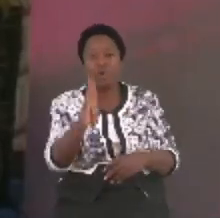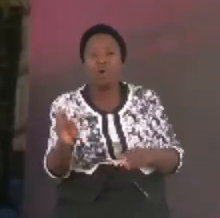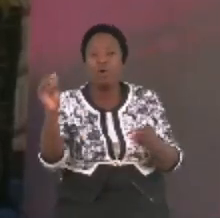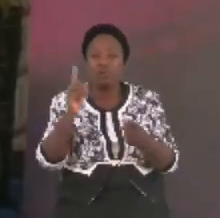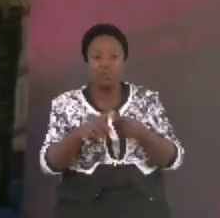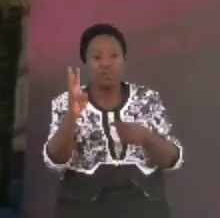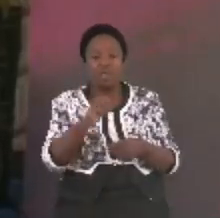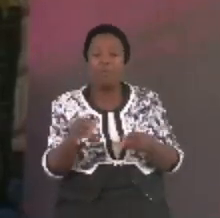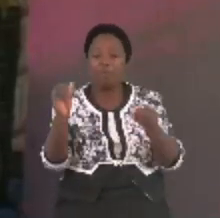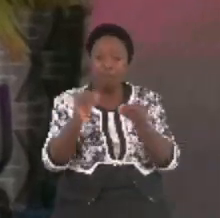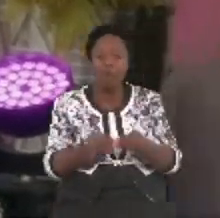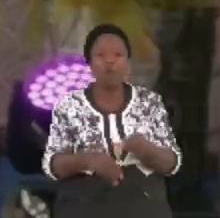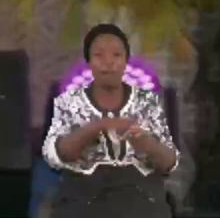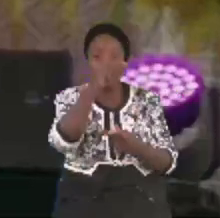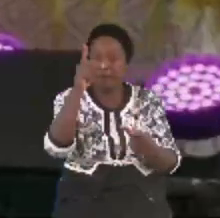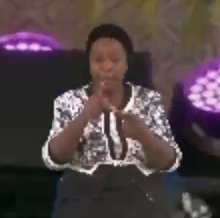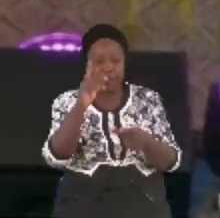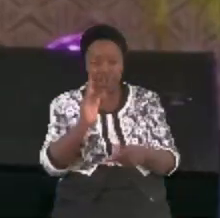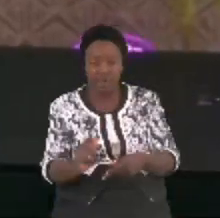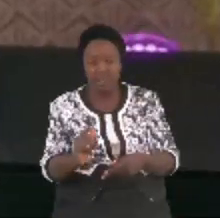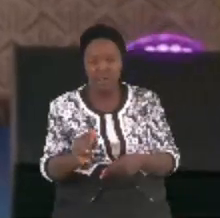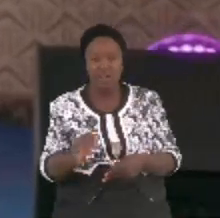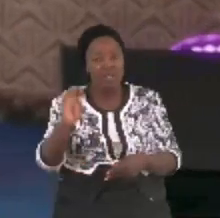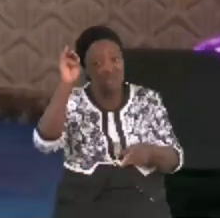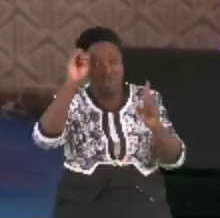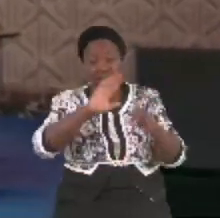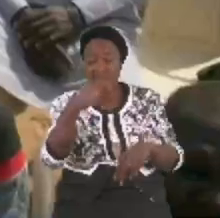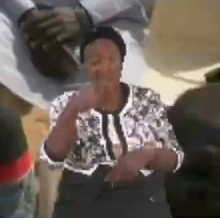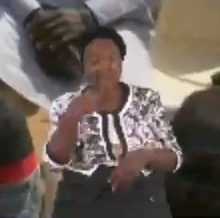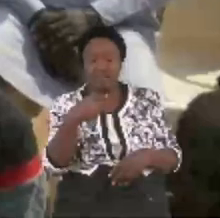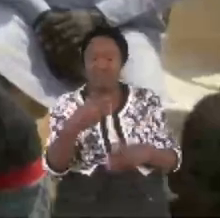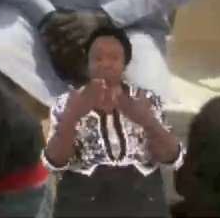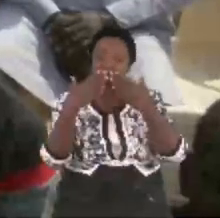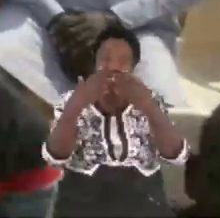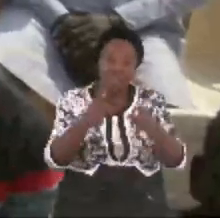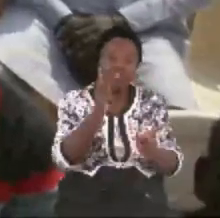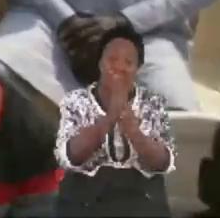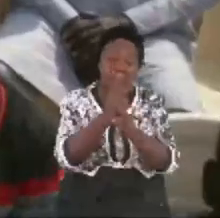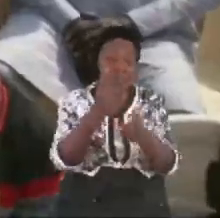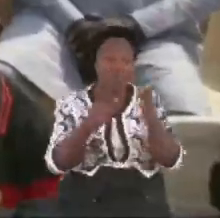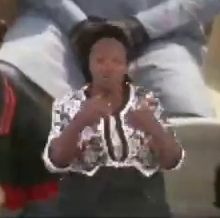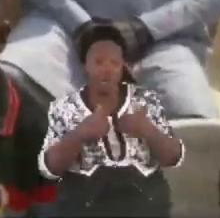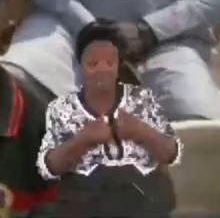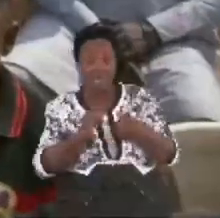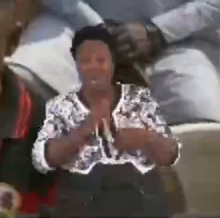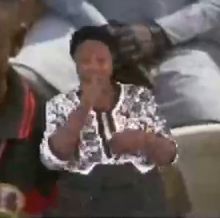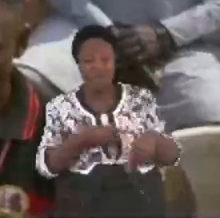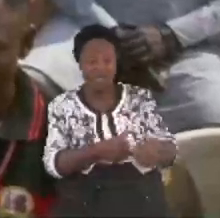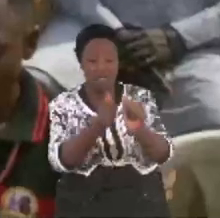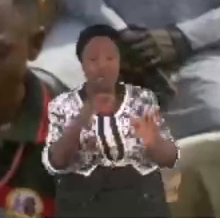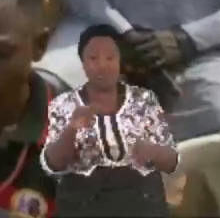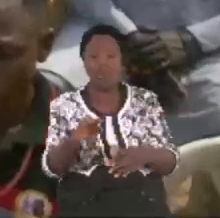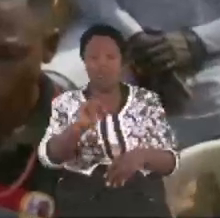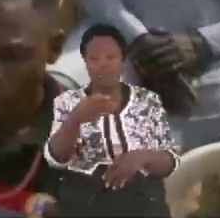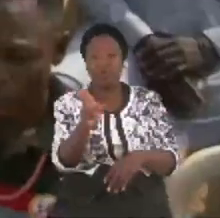Il n'a pas dit merci. Gardez ce que vous avez. Moi, je suis un disciple de Jean. J'en ai suffisamment. Il